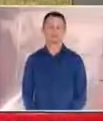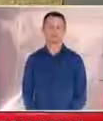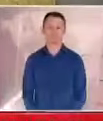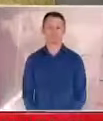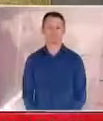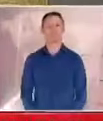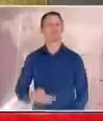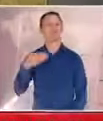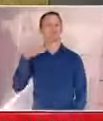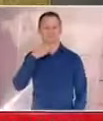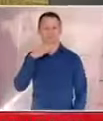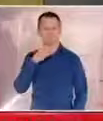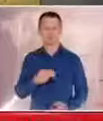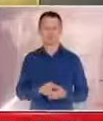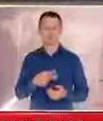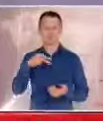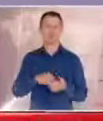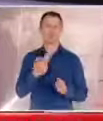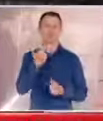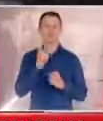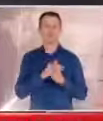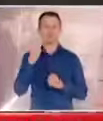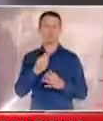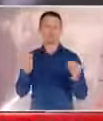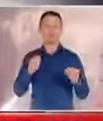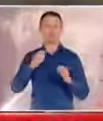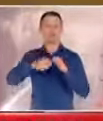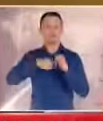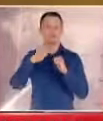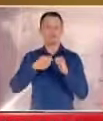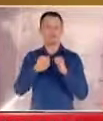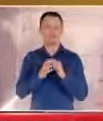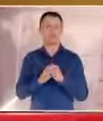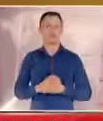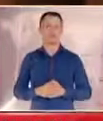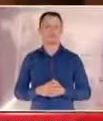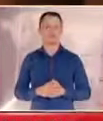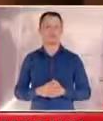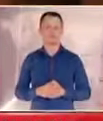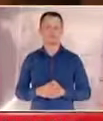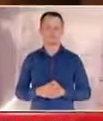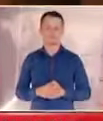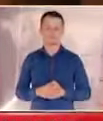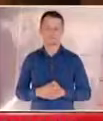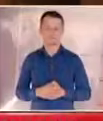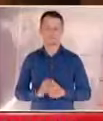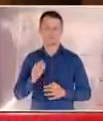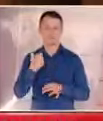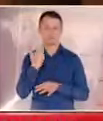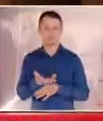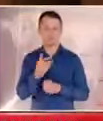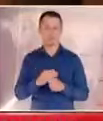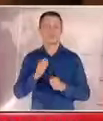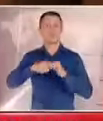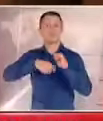Trofeul IPIF 2017 pentru cel mai bun film de lungmetraj de ficțiune indie se acordă